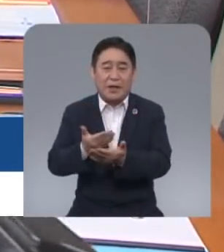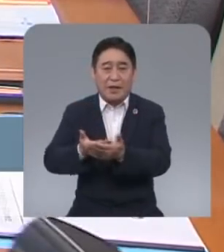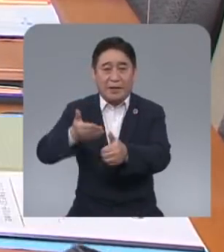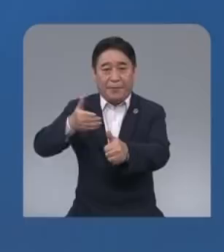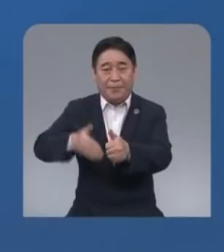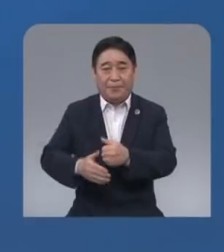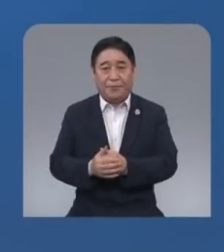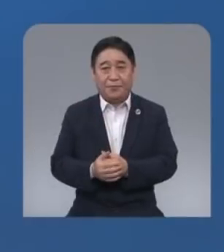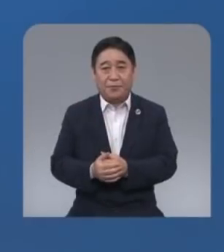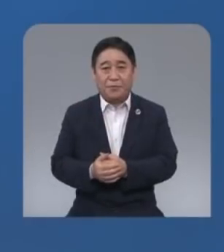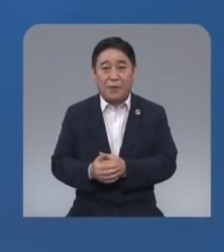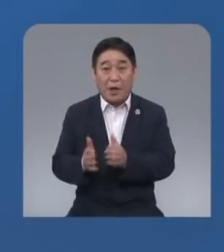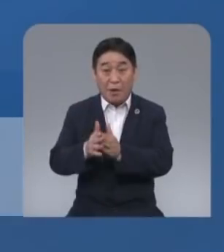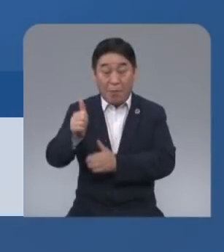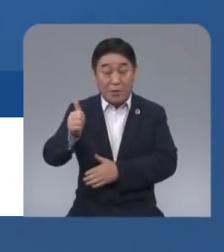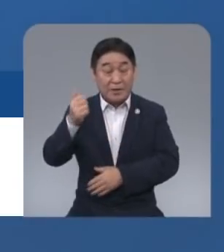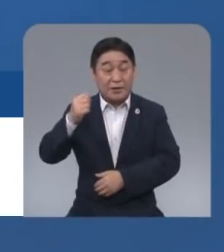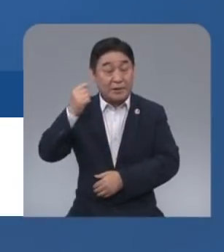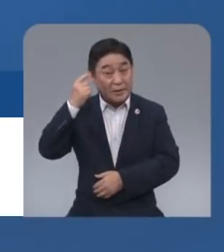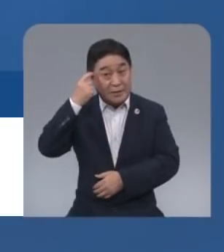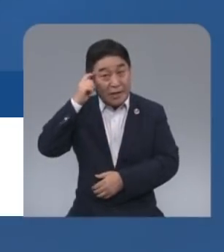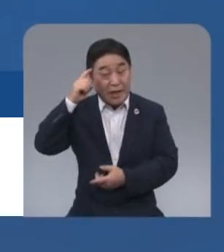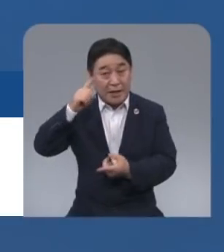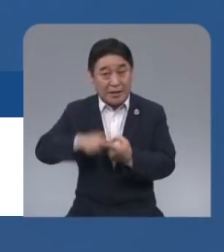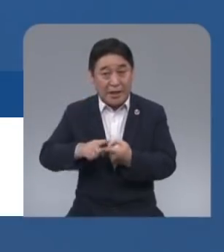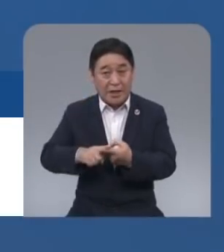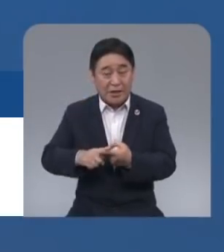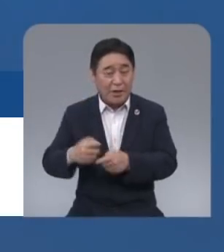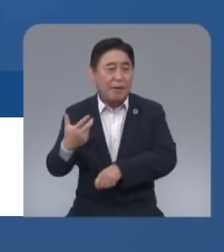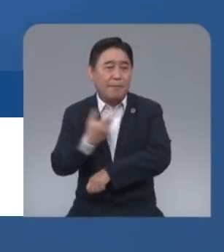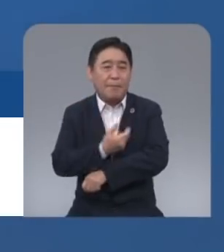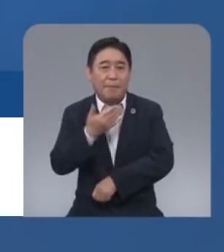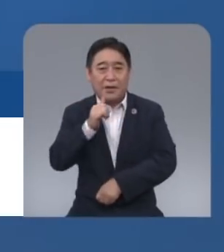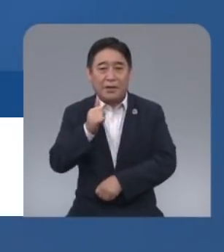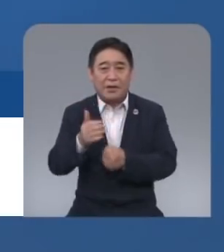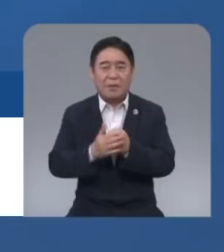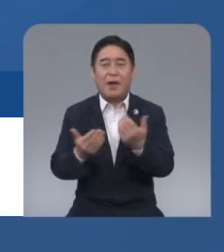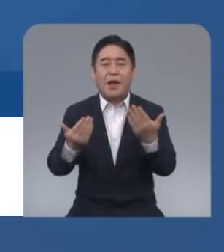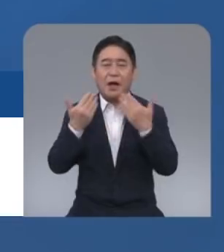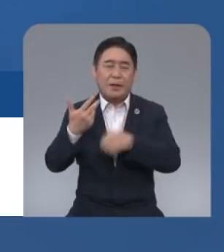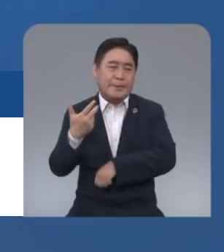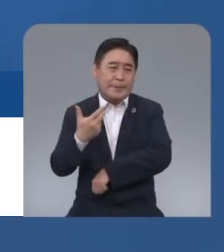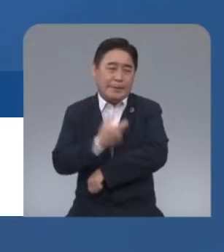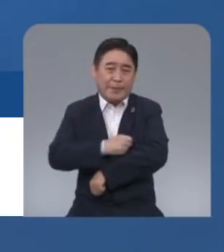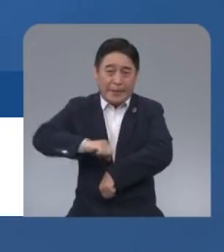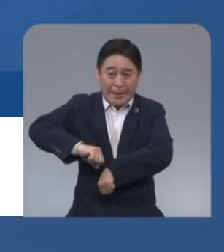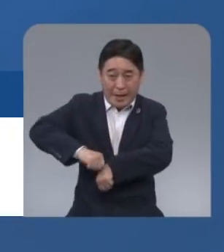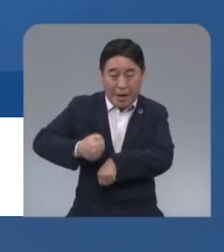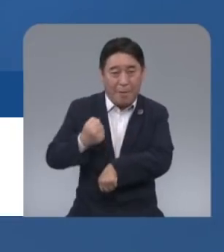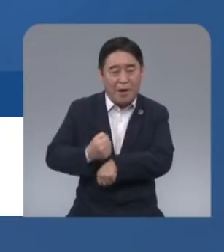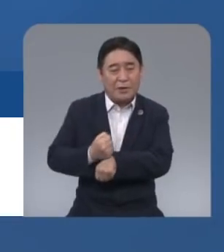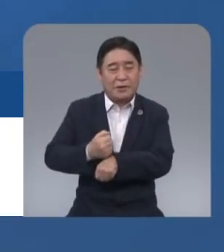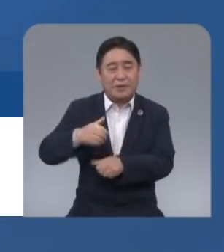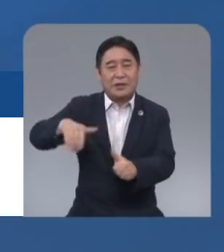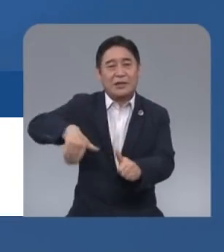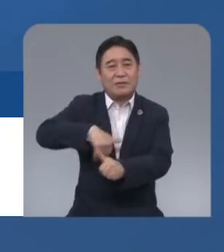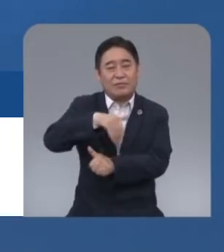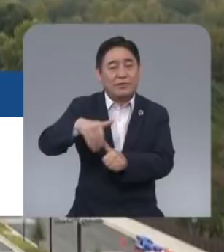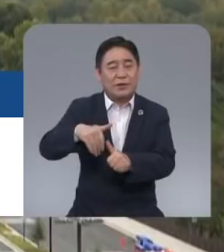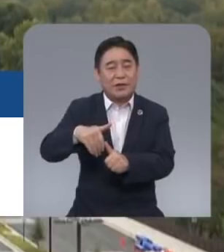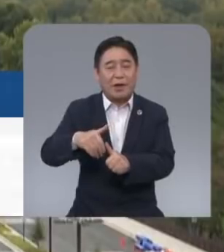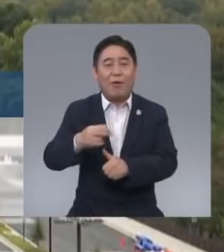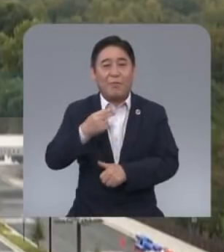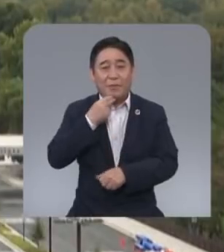당부했습니다. 본인 의사에 따라서 시행되는 것이므로 학교에서 접종을 강요하는 분위기가